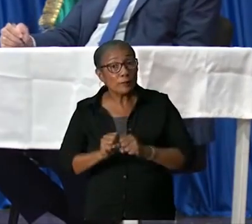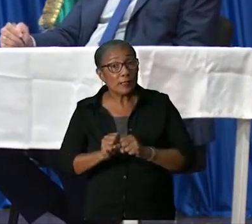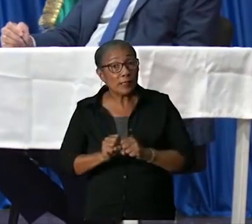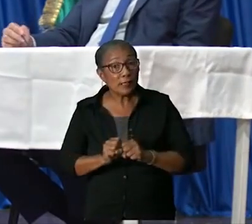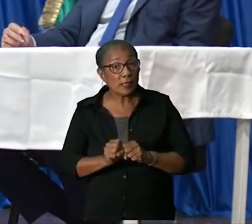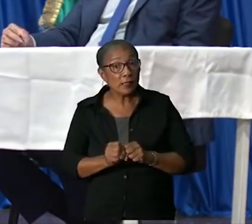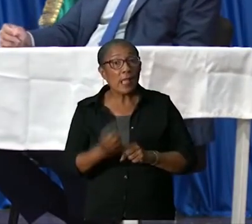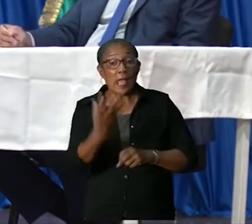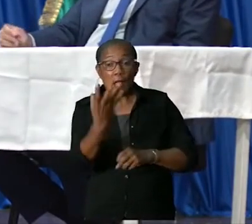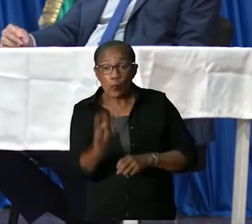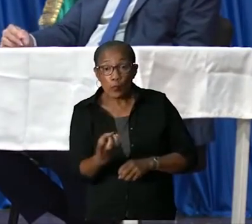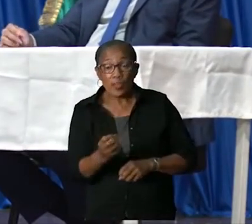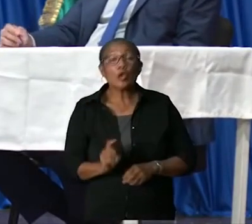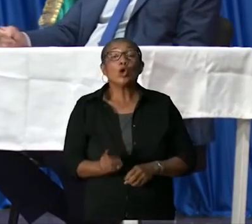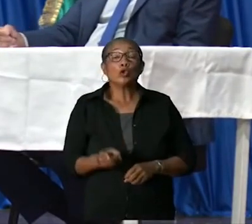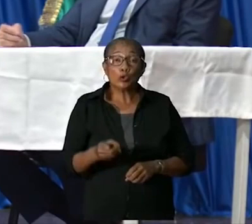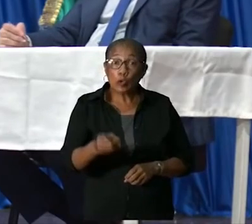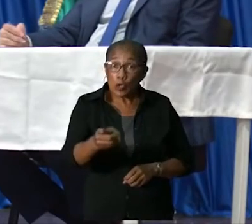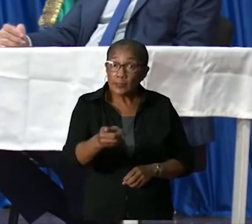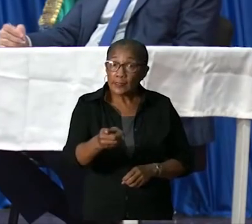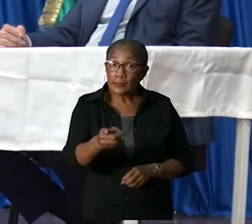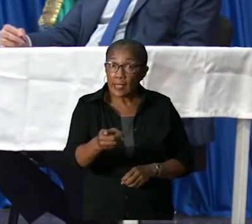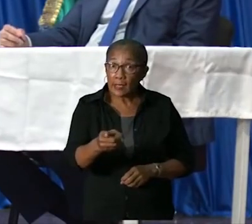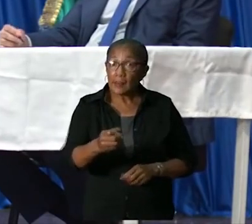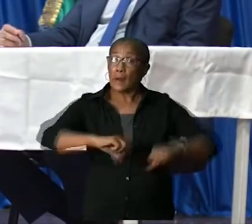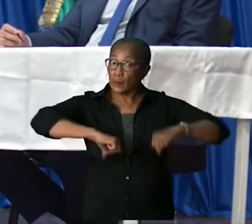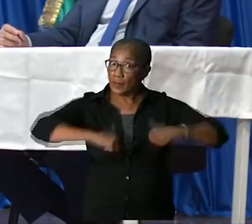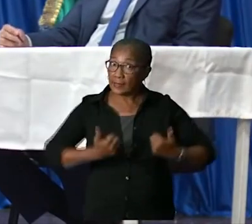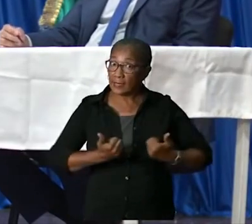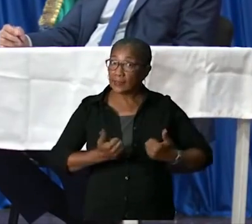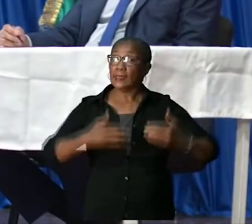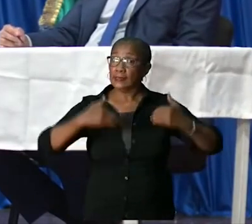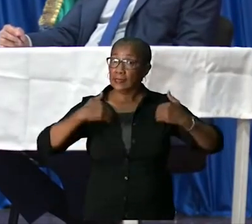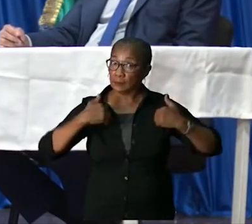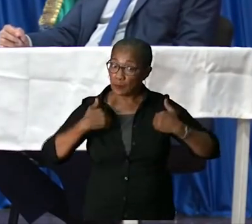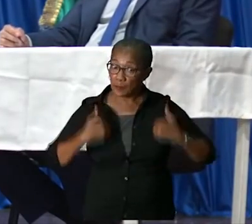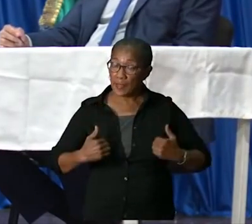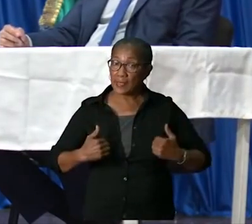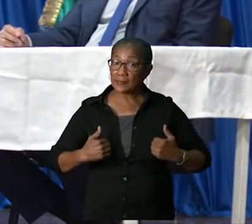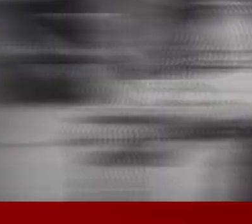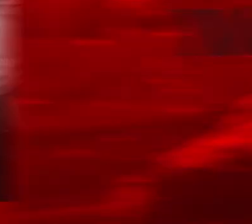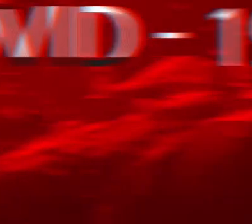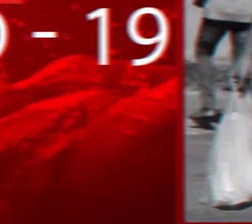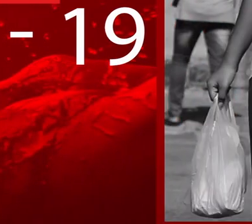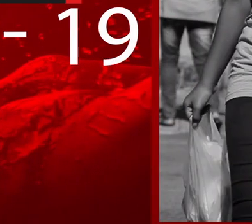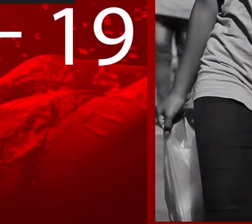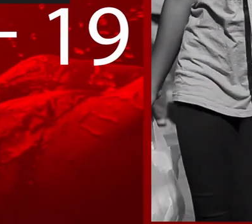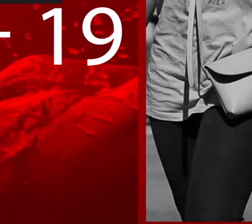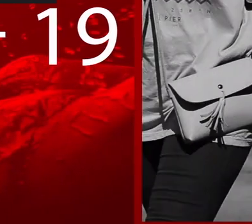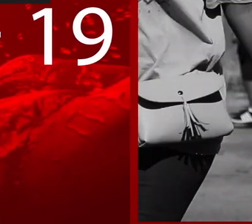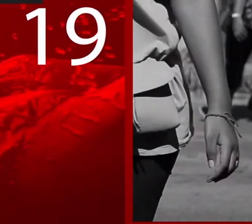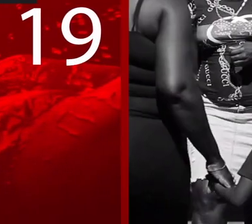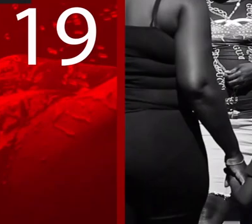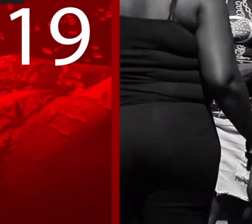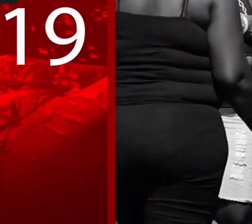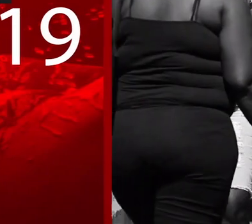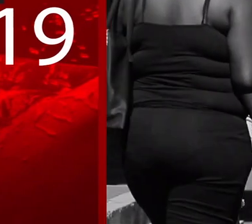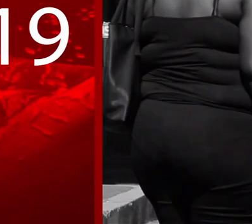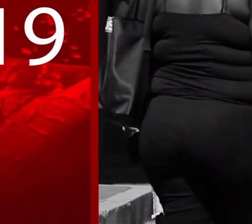willen we donderdag aanstaande al in place hebben en dat mensen al beginnen met dit optreden.